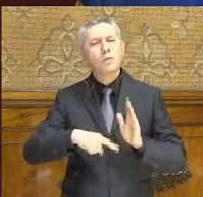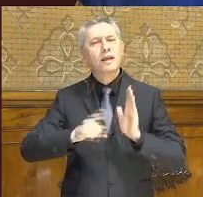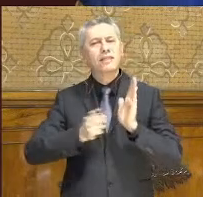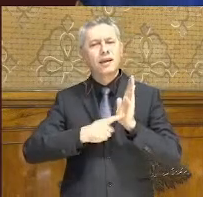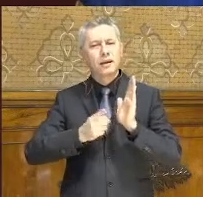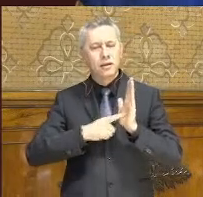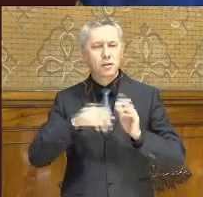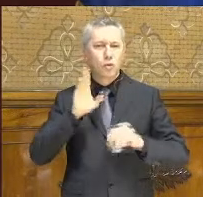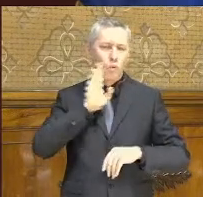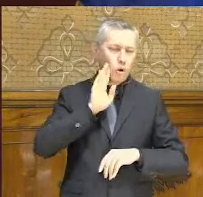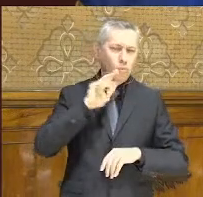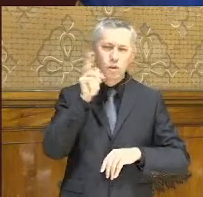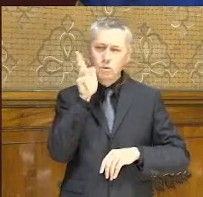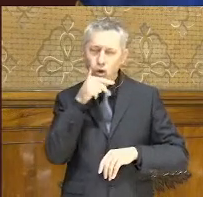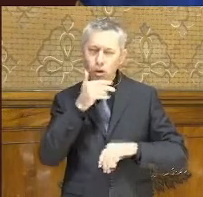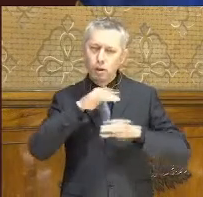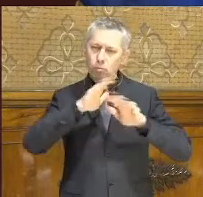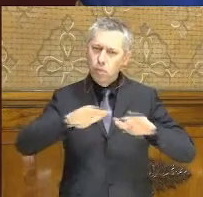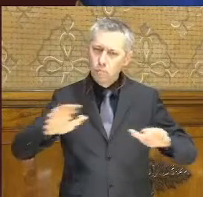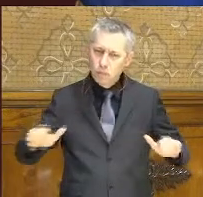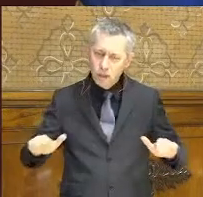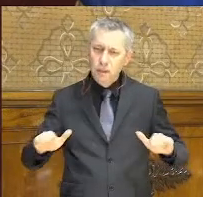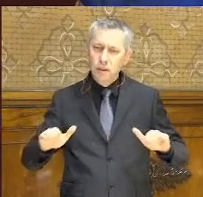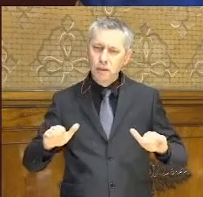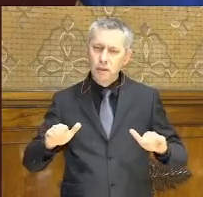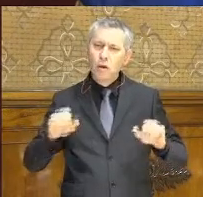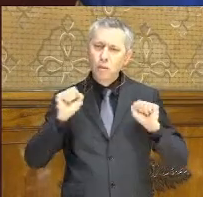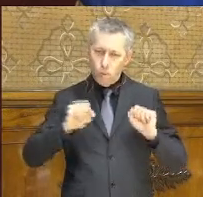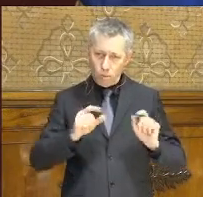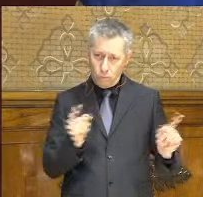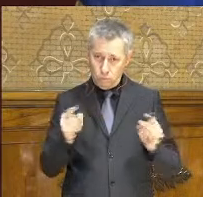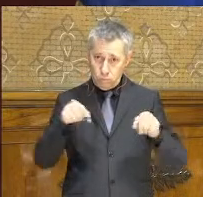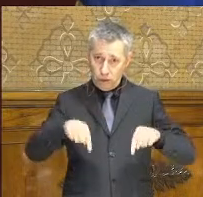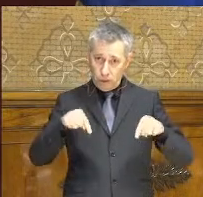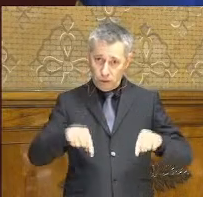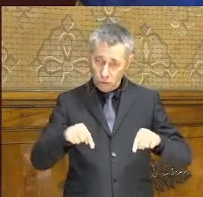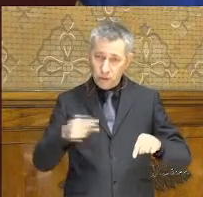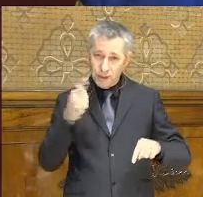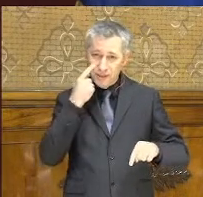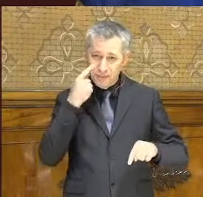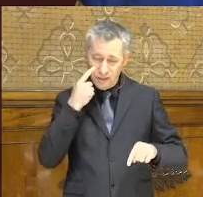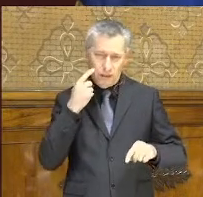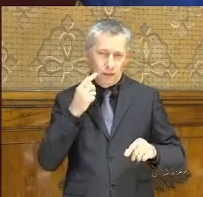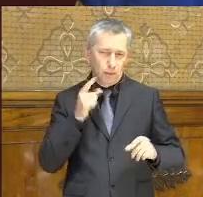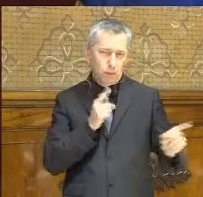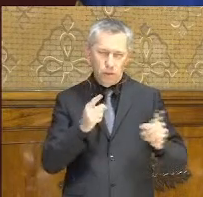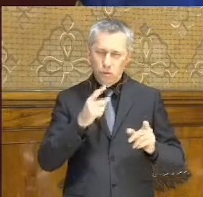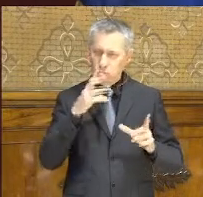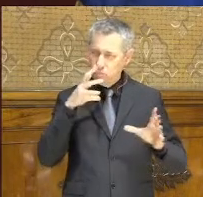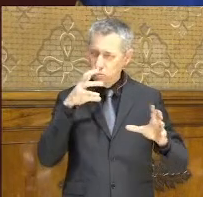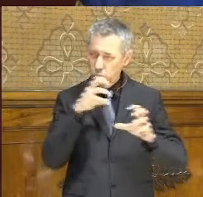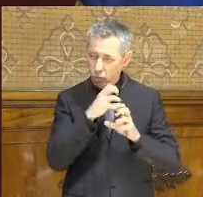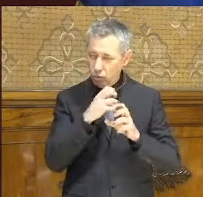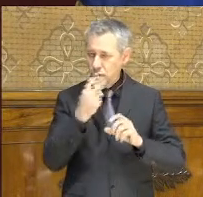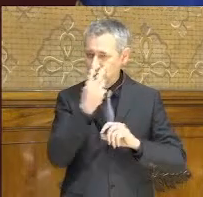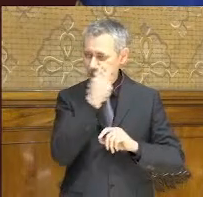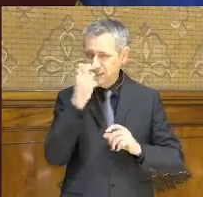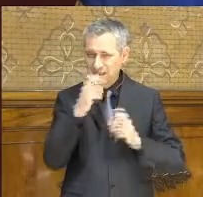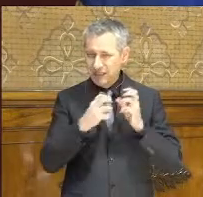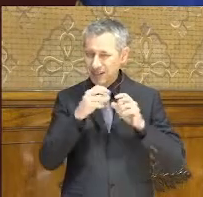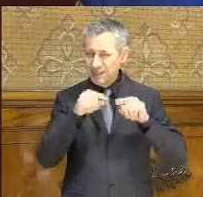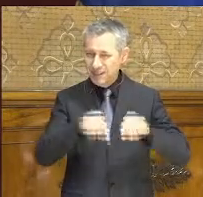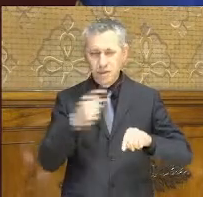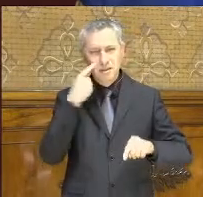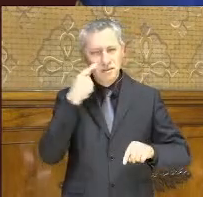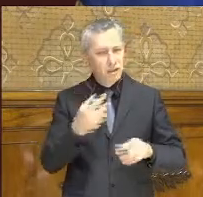degli uomini, delle donne e dei bambini, che proprio in questi giorni drammatici, oscuri, vengono in modo